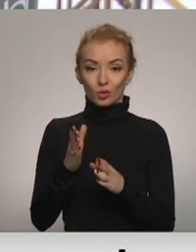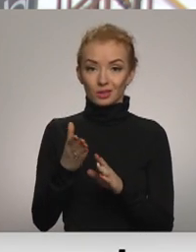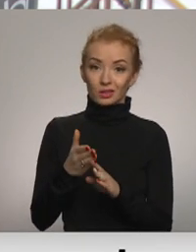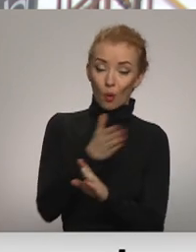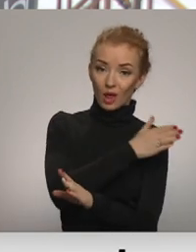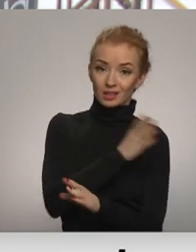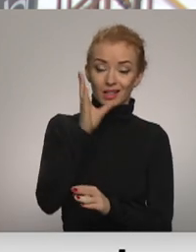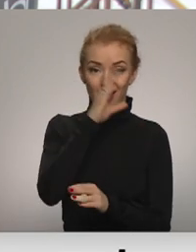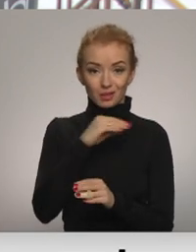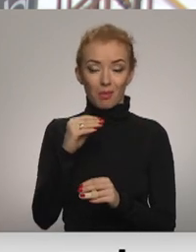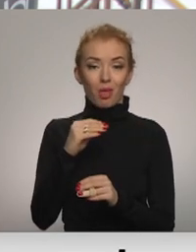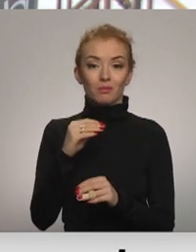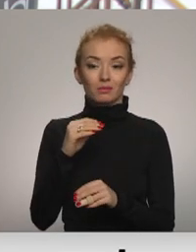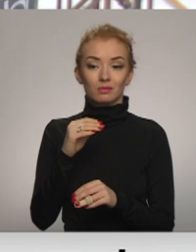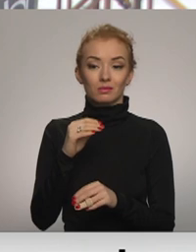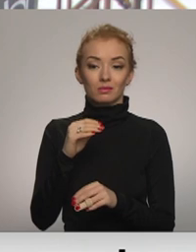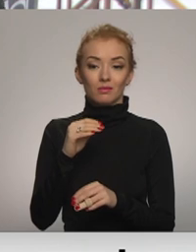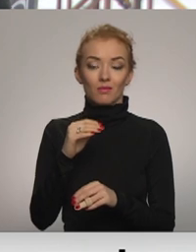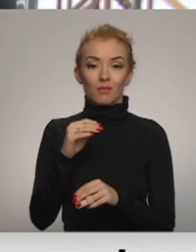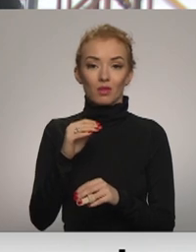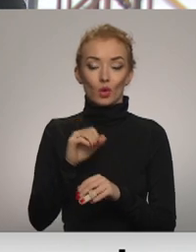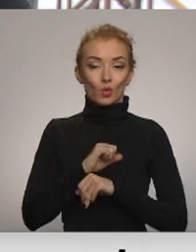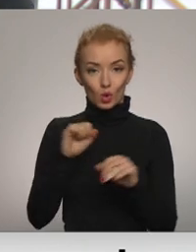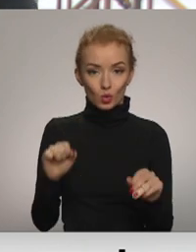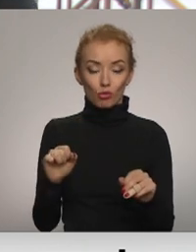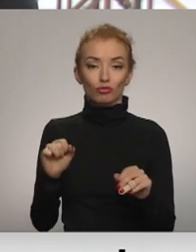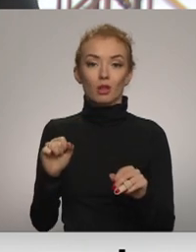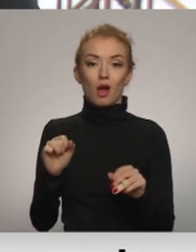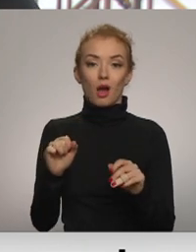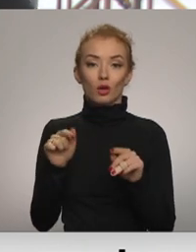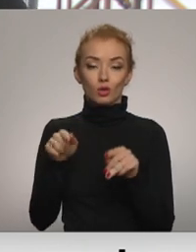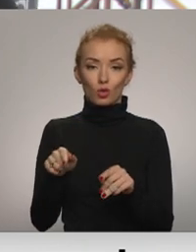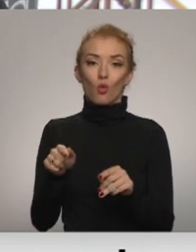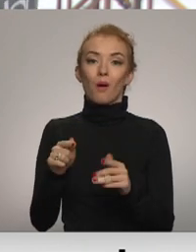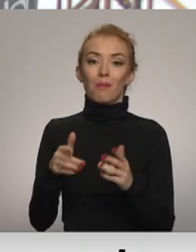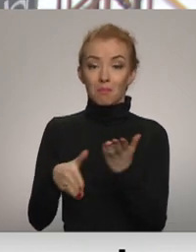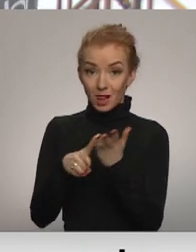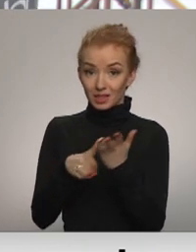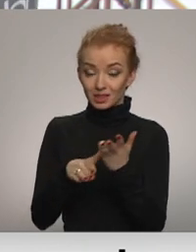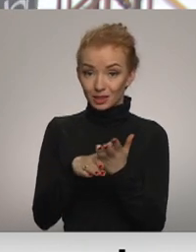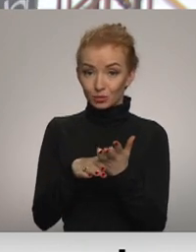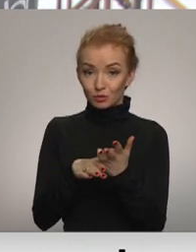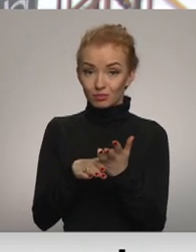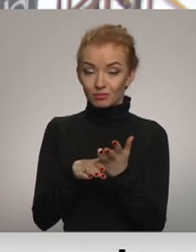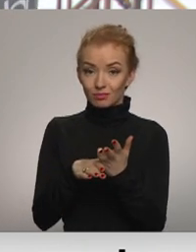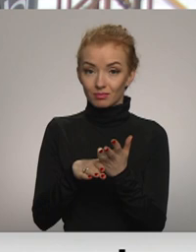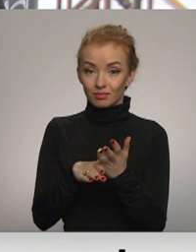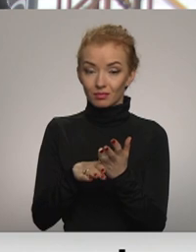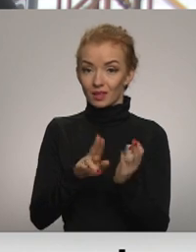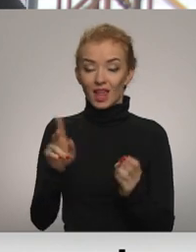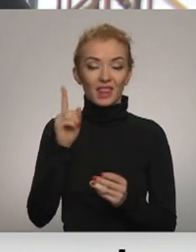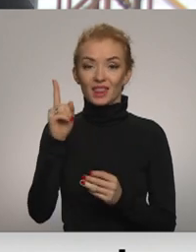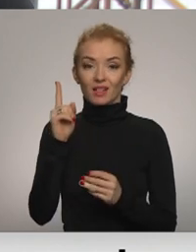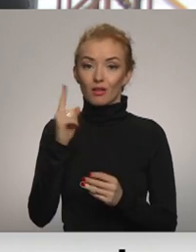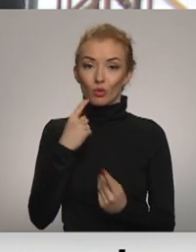saulēcīgāk, kvalitatīvāk, pieejamāk nodrošināt tieši to ambulatoro palīdzību. Ne tikai